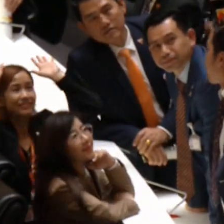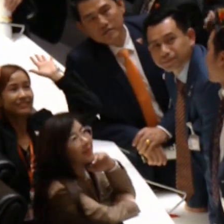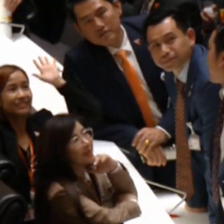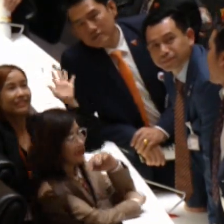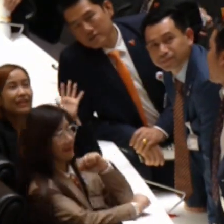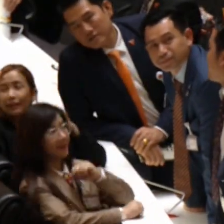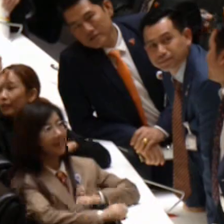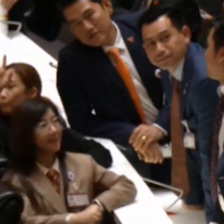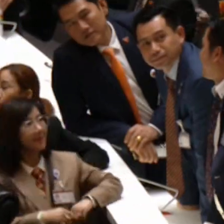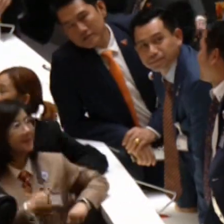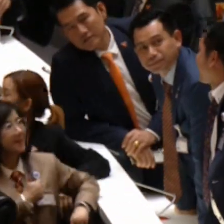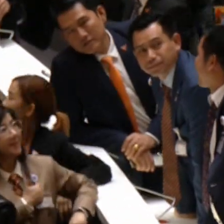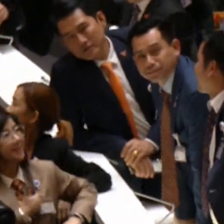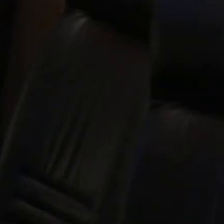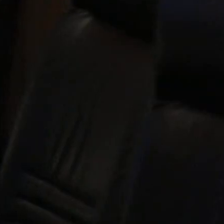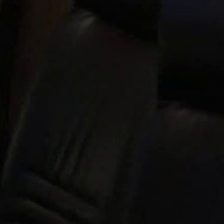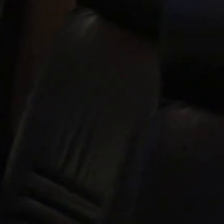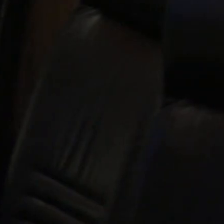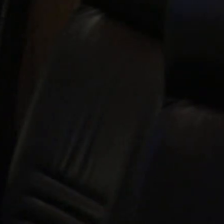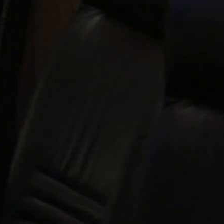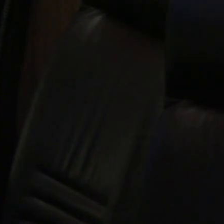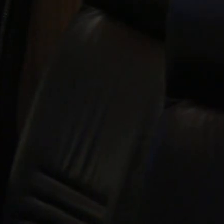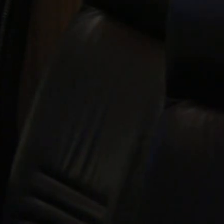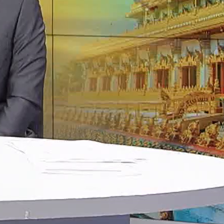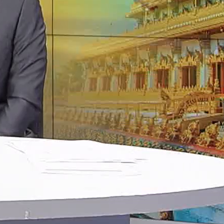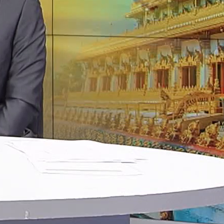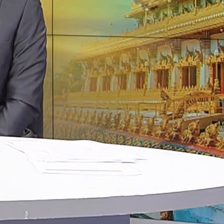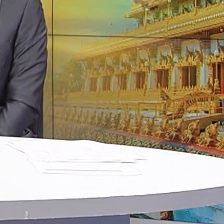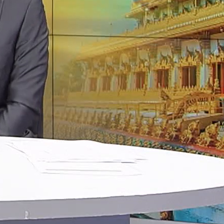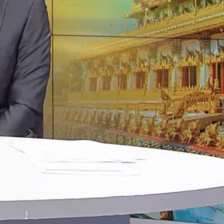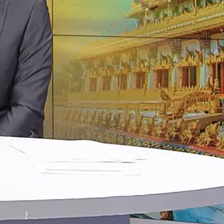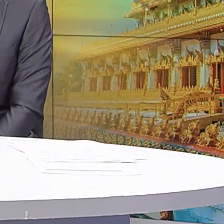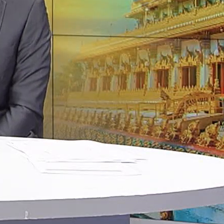นะครับวันนี้วันที่ 3แล้วกับการพิจารณาเพื่อรับลักการวาระแรกครับครับท